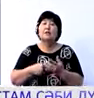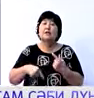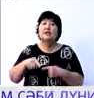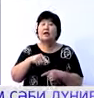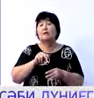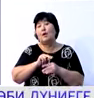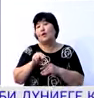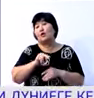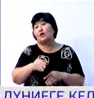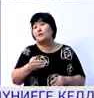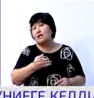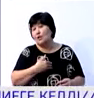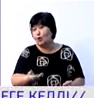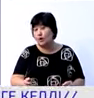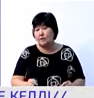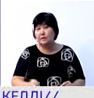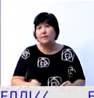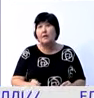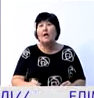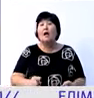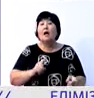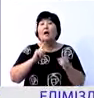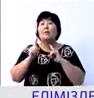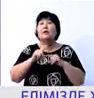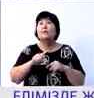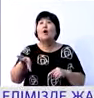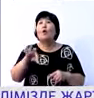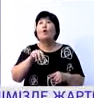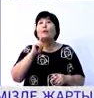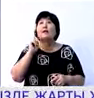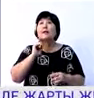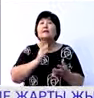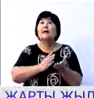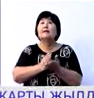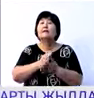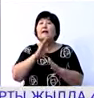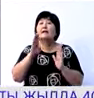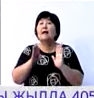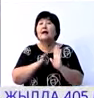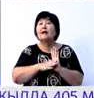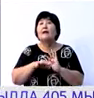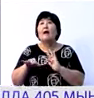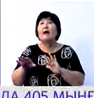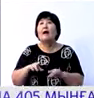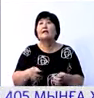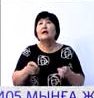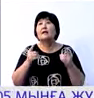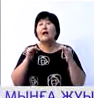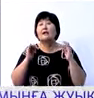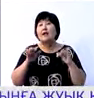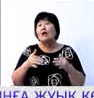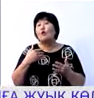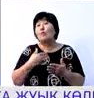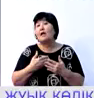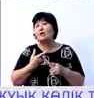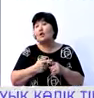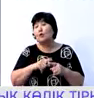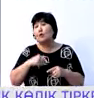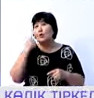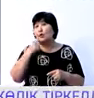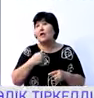дағдыны үйреткіміз келіп отыр. Брифинг барысында облыстық жастар саясаты саласында атқарылар ауқымды шараларда айтылды. Мәселен, осы